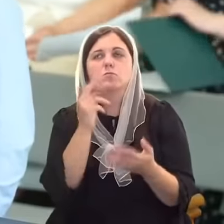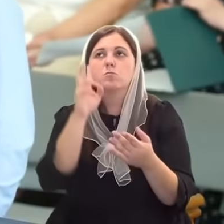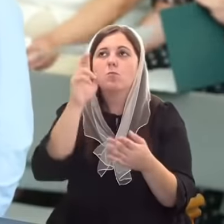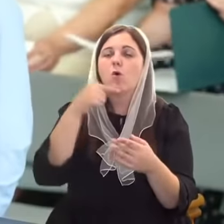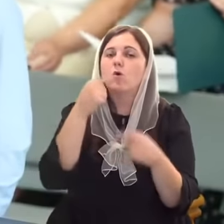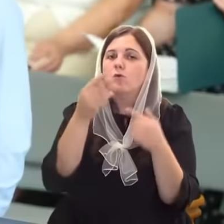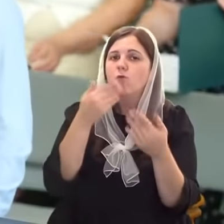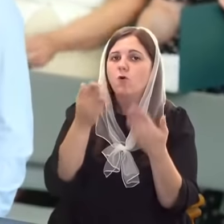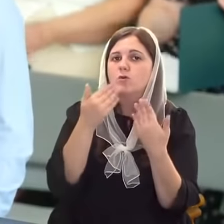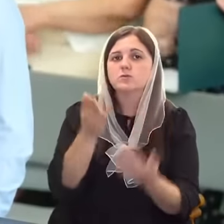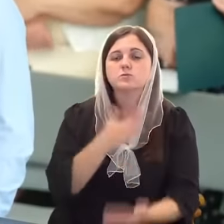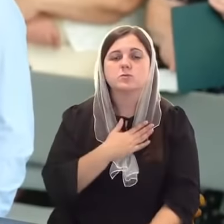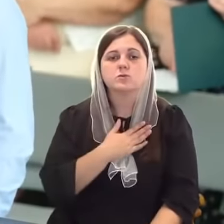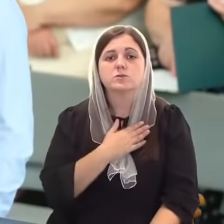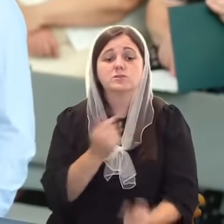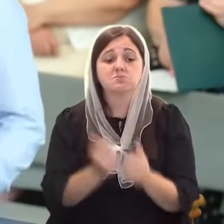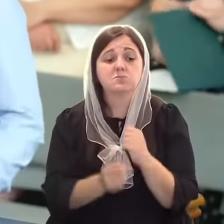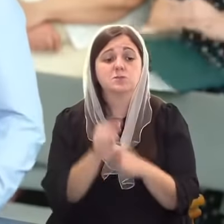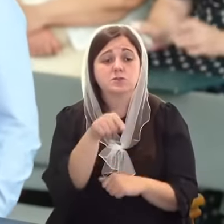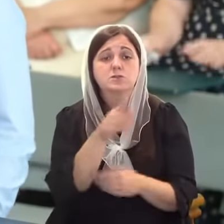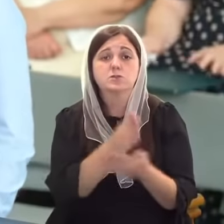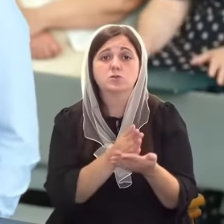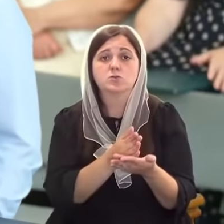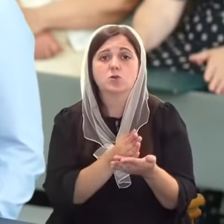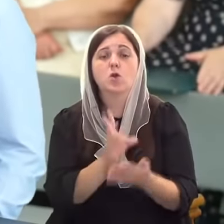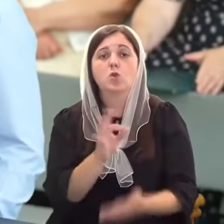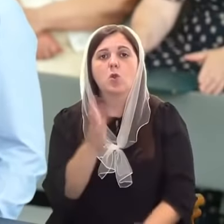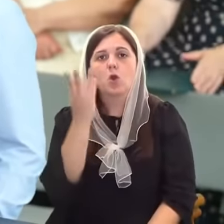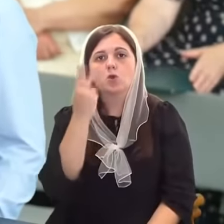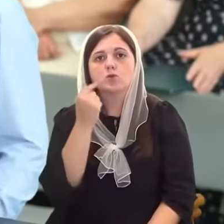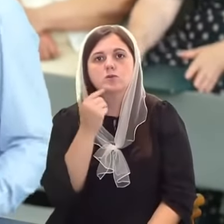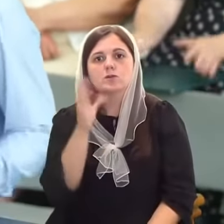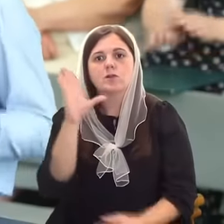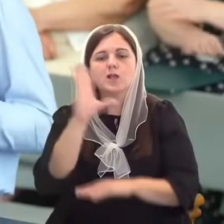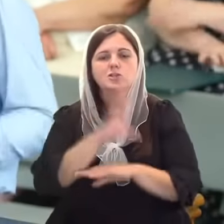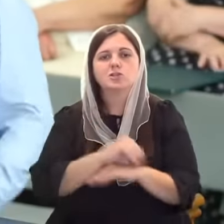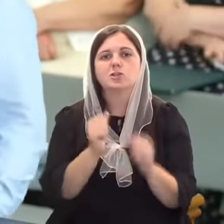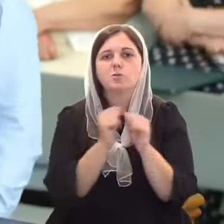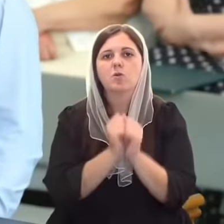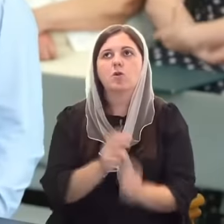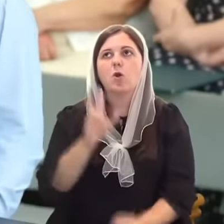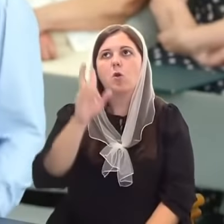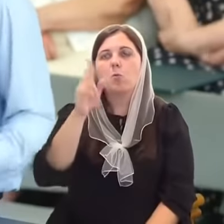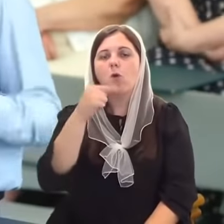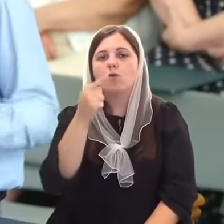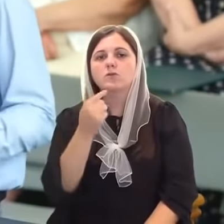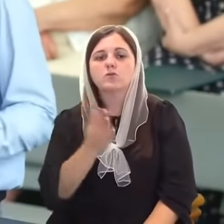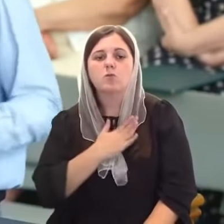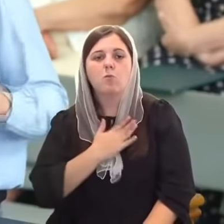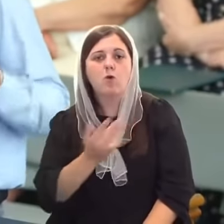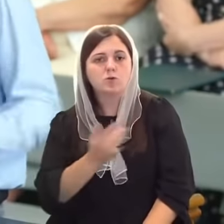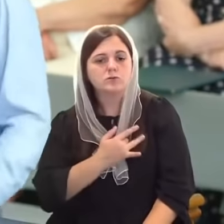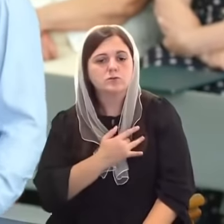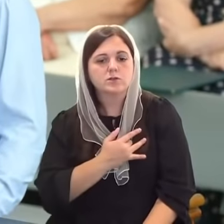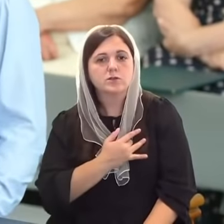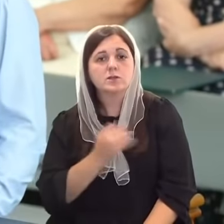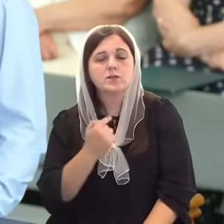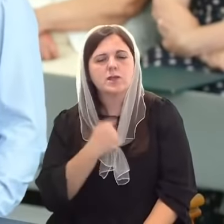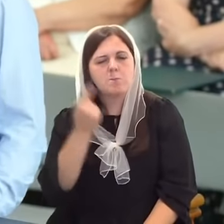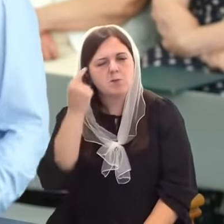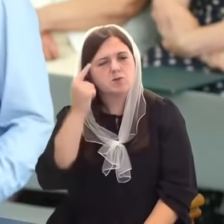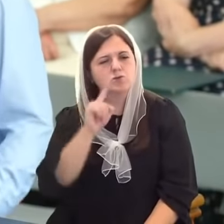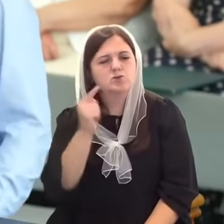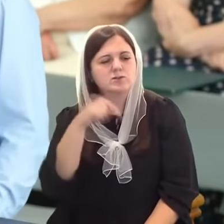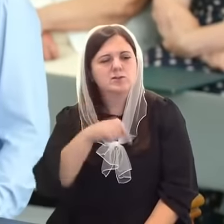через эти служения. Но тогда на нашей молитве Бог заговорил в мое сердце. И я понимал, что это не мои